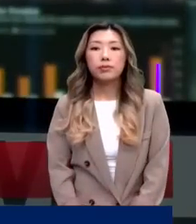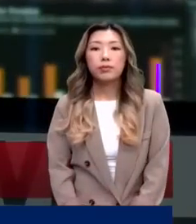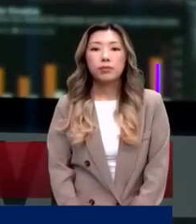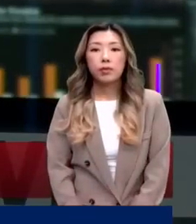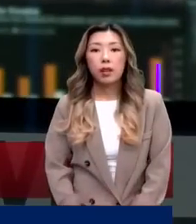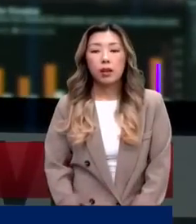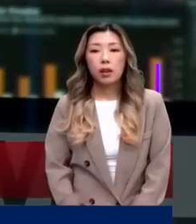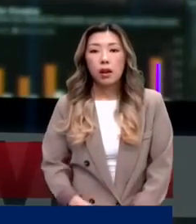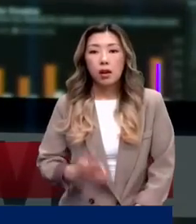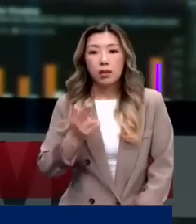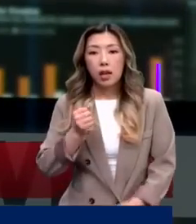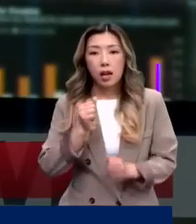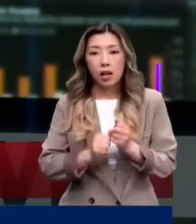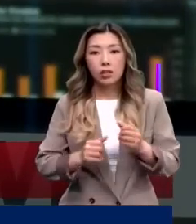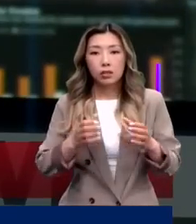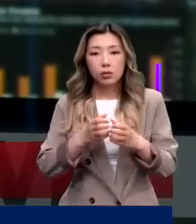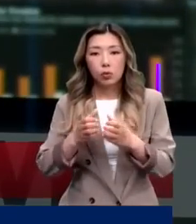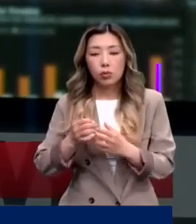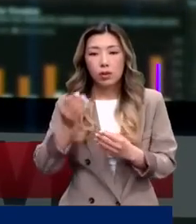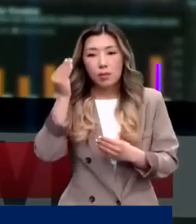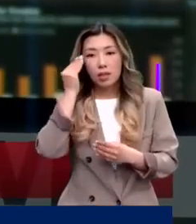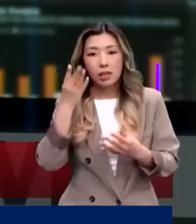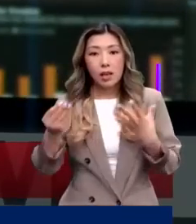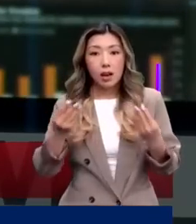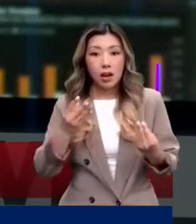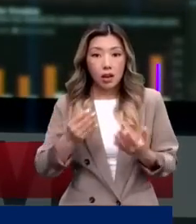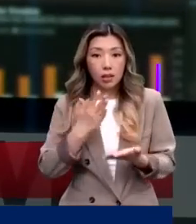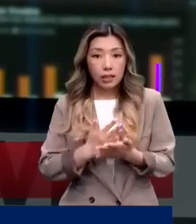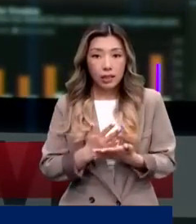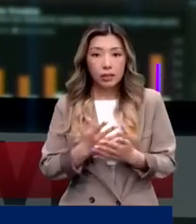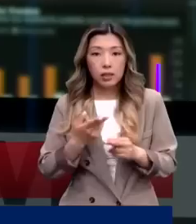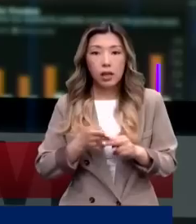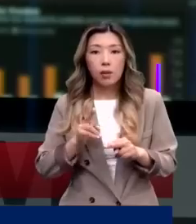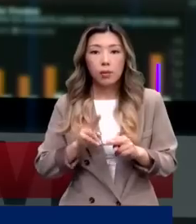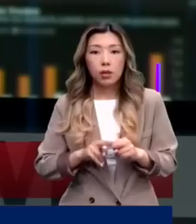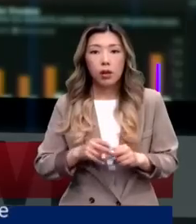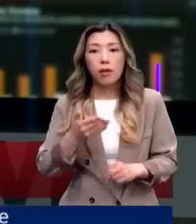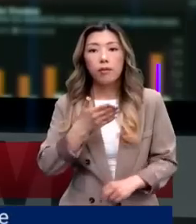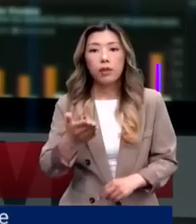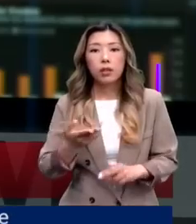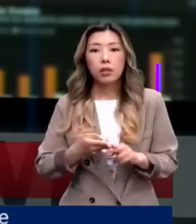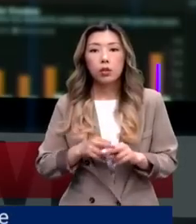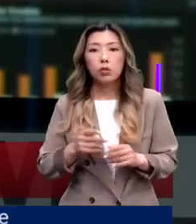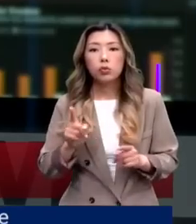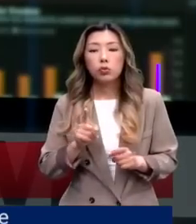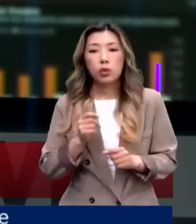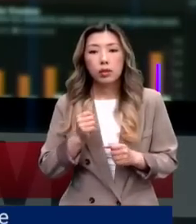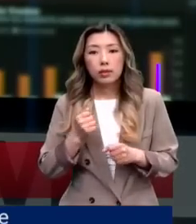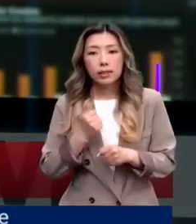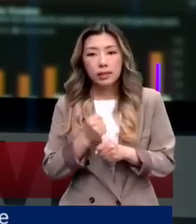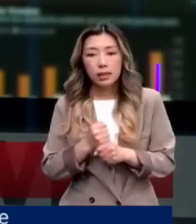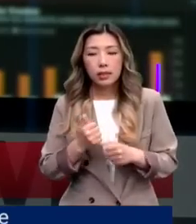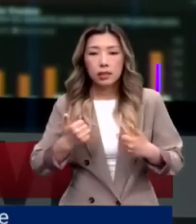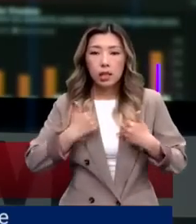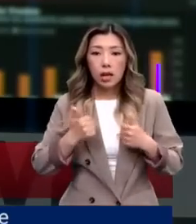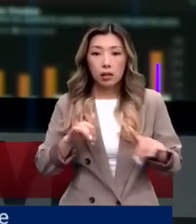В принципе, все это имеет место, имеет право, так сказать, на жизнь. Да? Вы в таком случае что-то предпринять